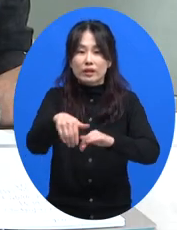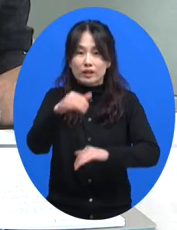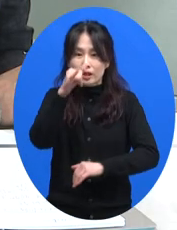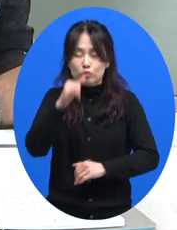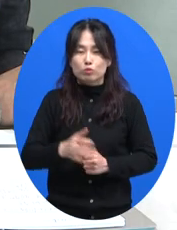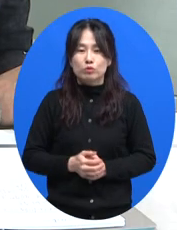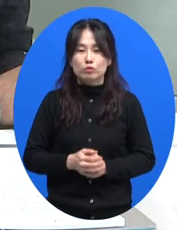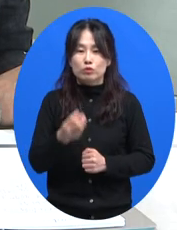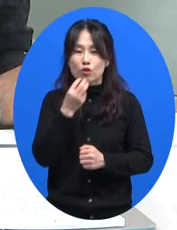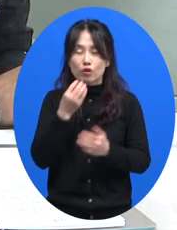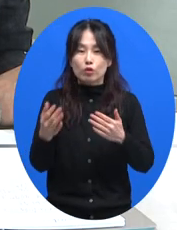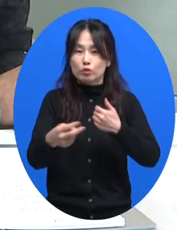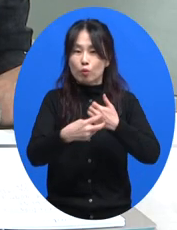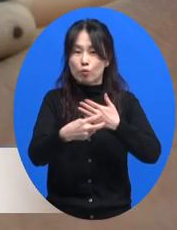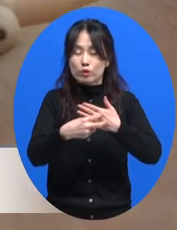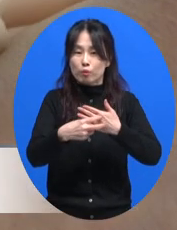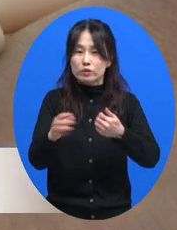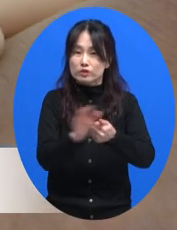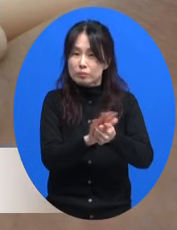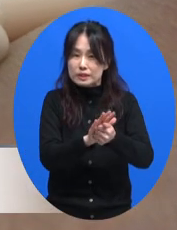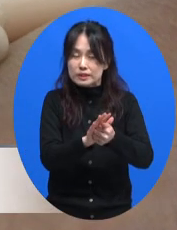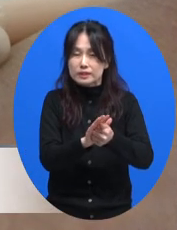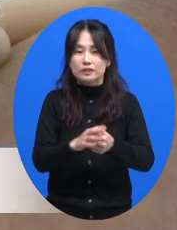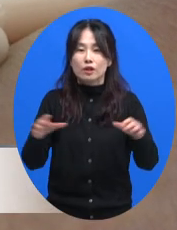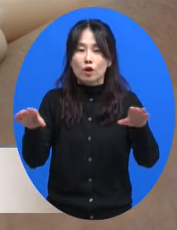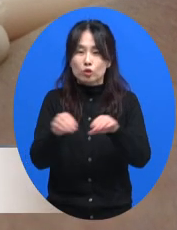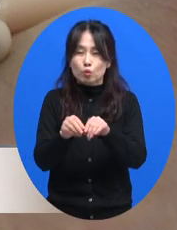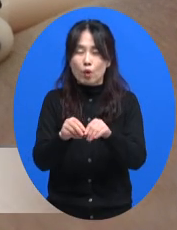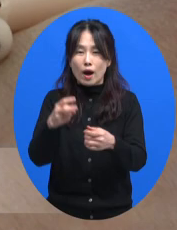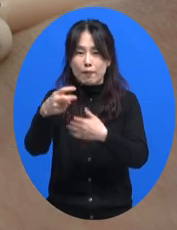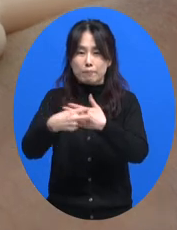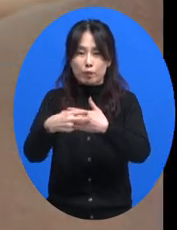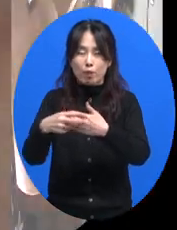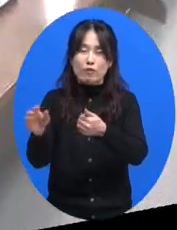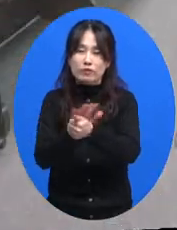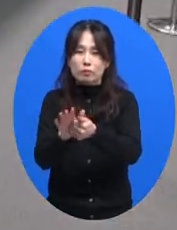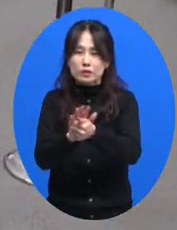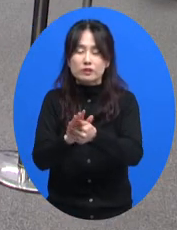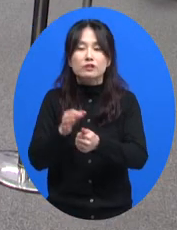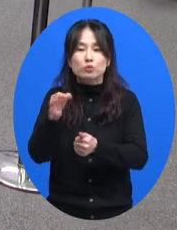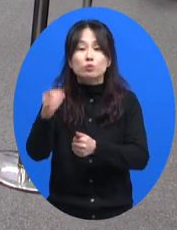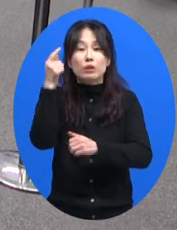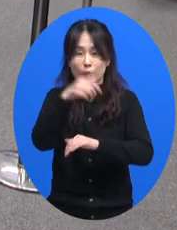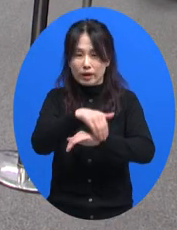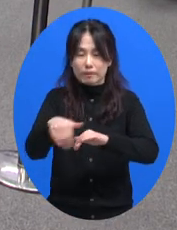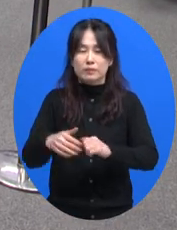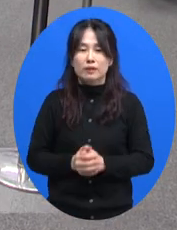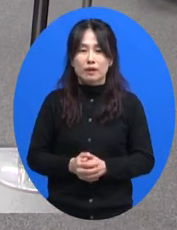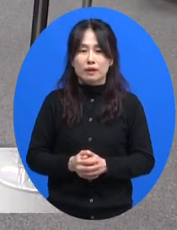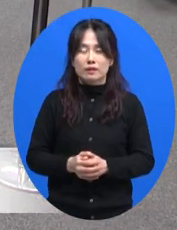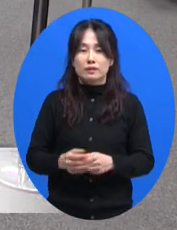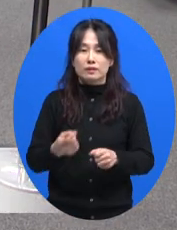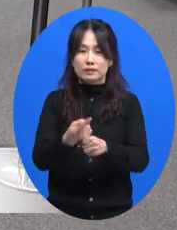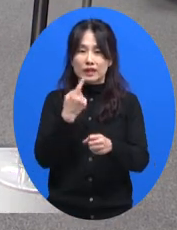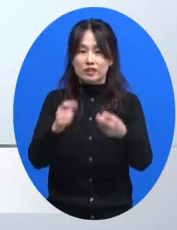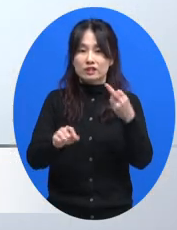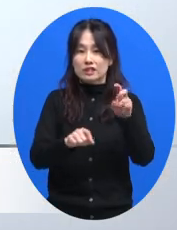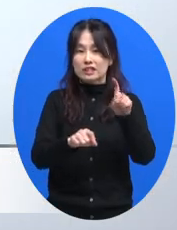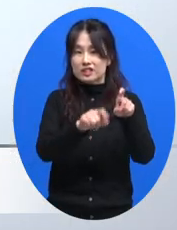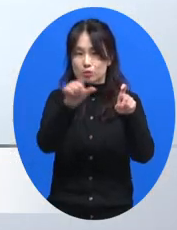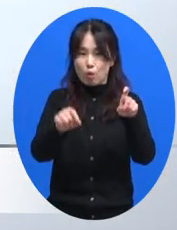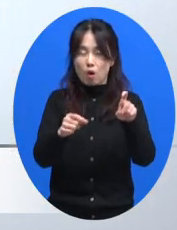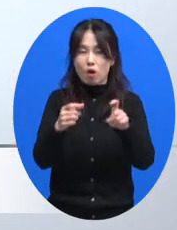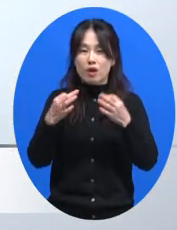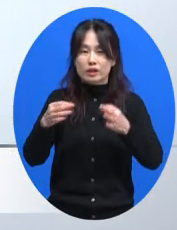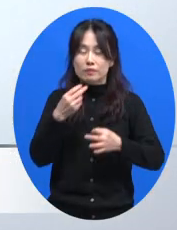또 경기도의료원 의료서비스와 상급종합병원 의료실비를 지원합니다. 이번 지원은 지난해 10월 김동연